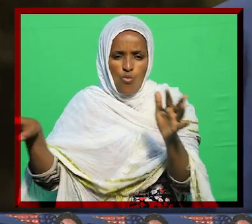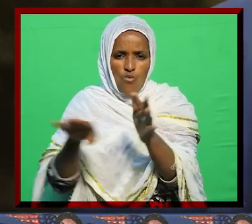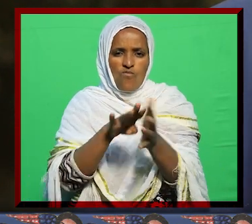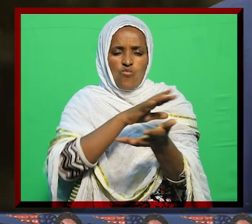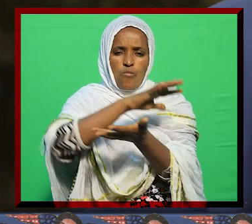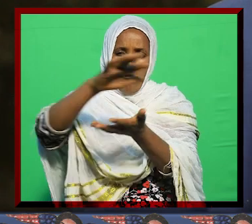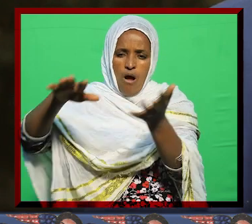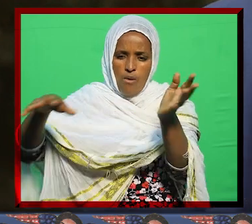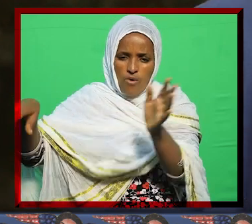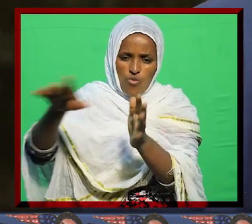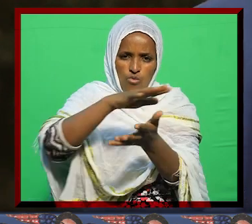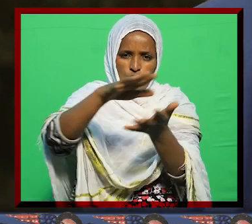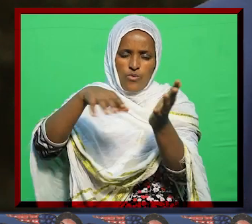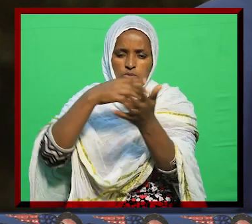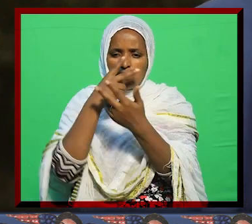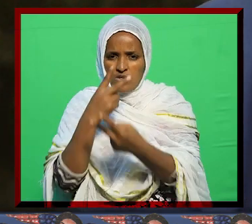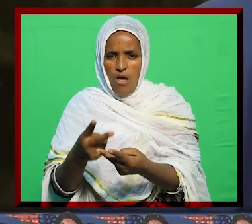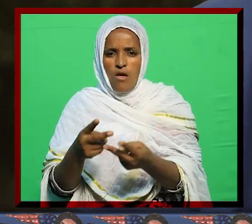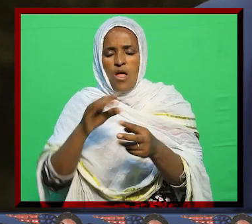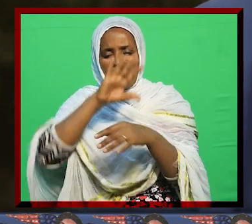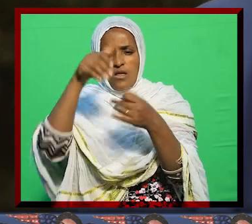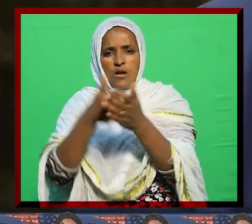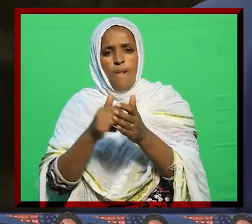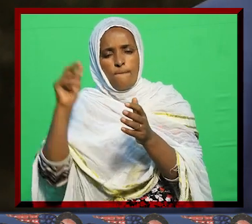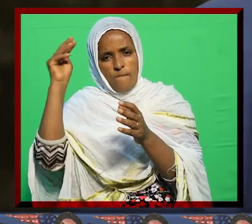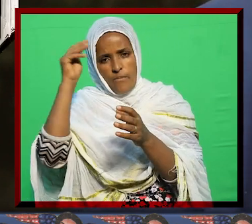የጎርፉ የማይበሉ ስናይ ጠቅላላ